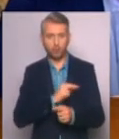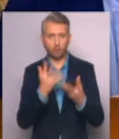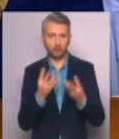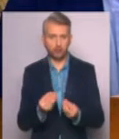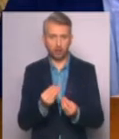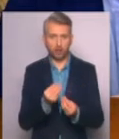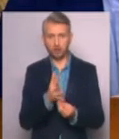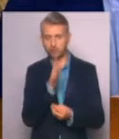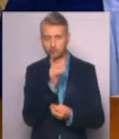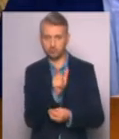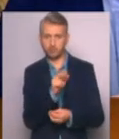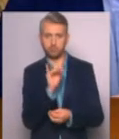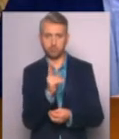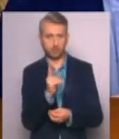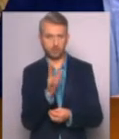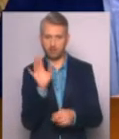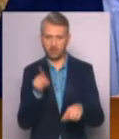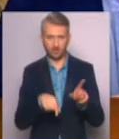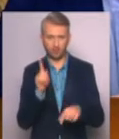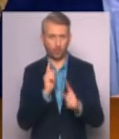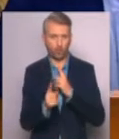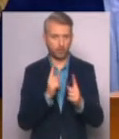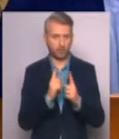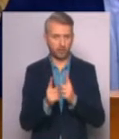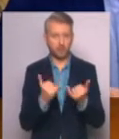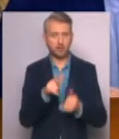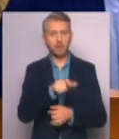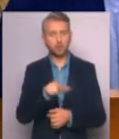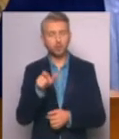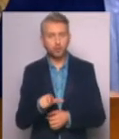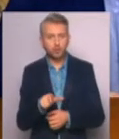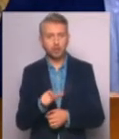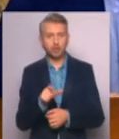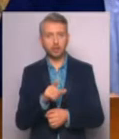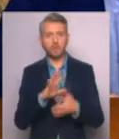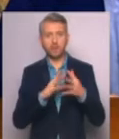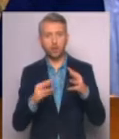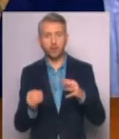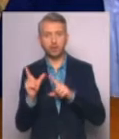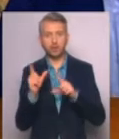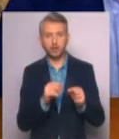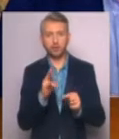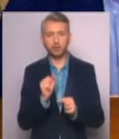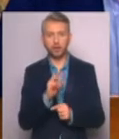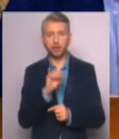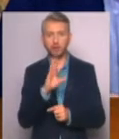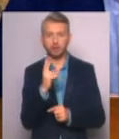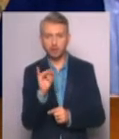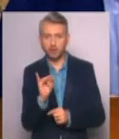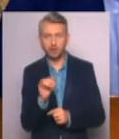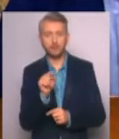там дуже великий інтервал. Тобто зараз люди з Виноградарі їдуть на Нівки, от, і